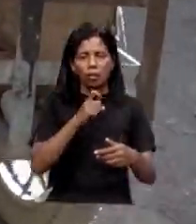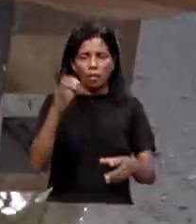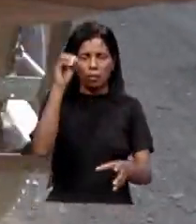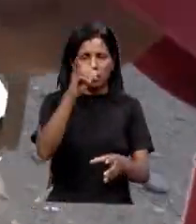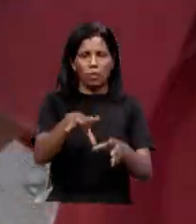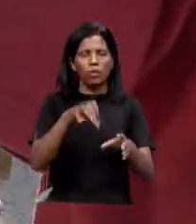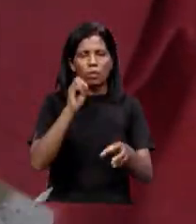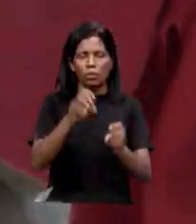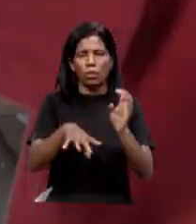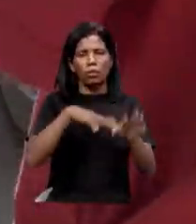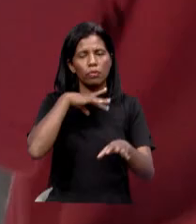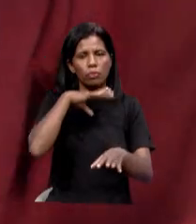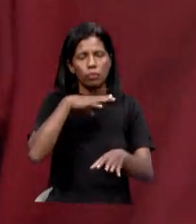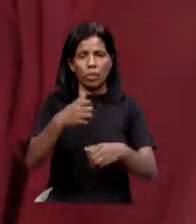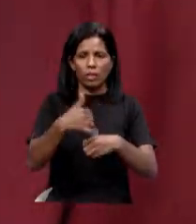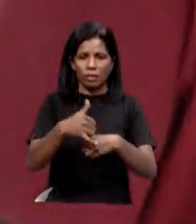ba.